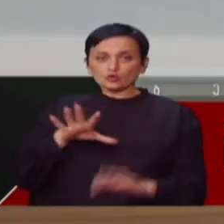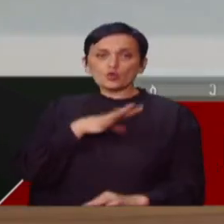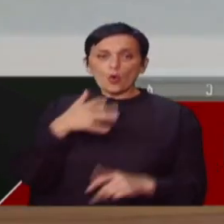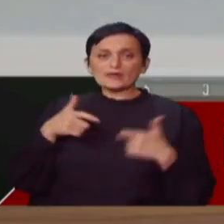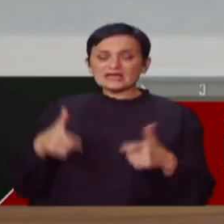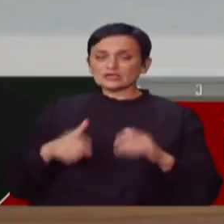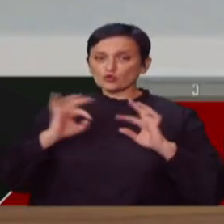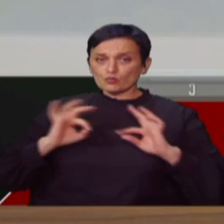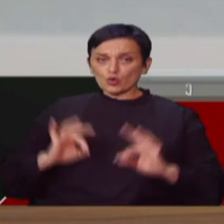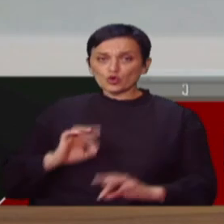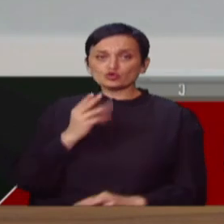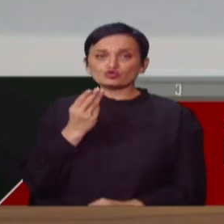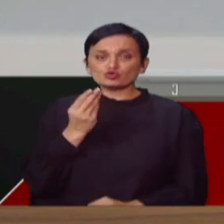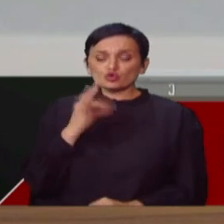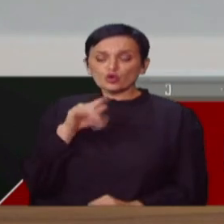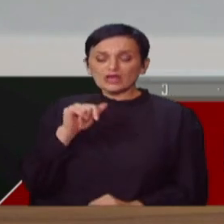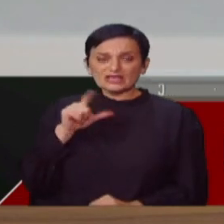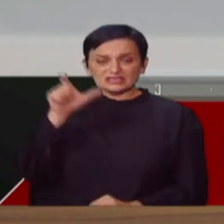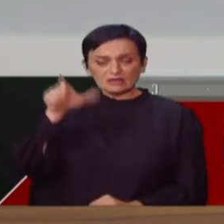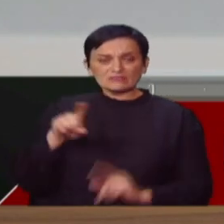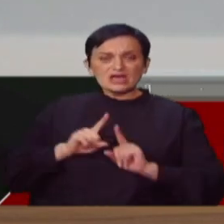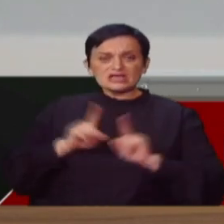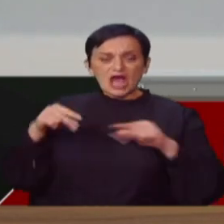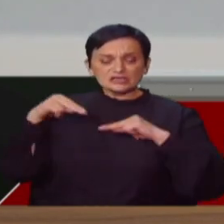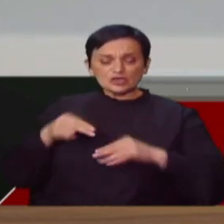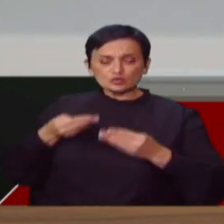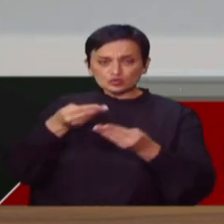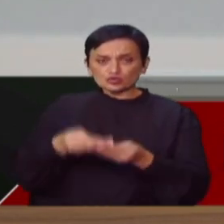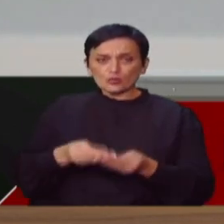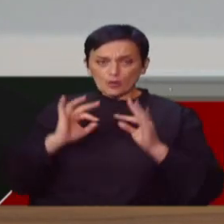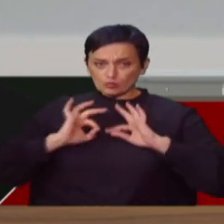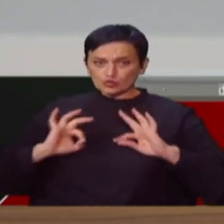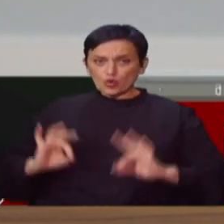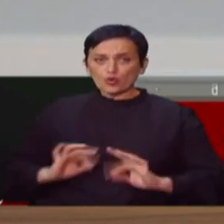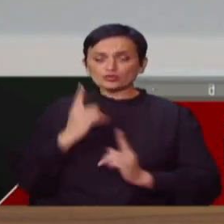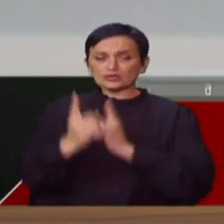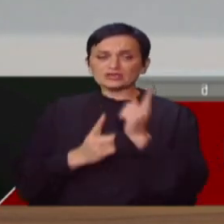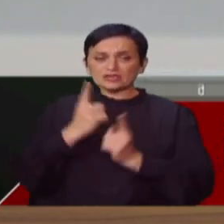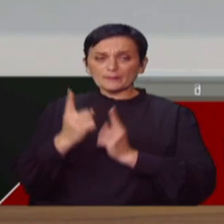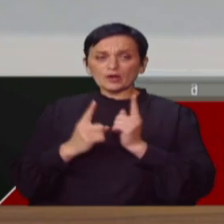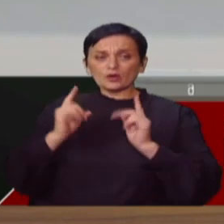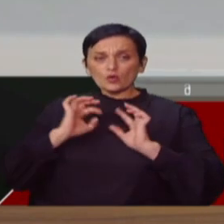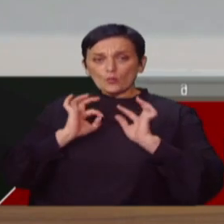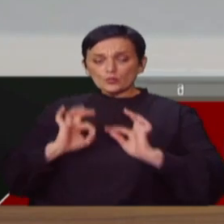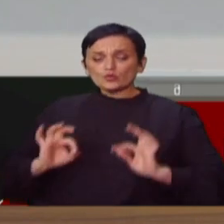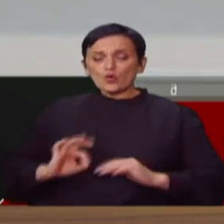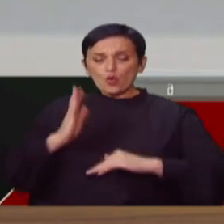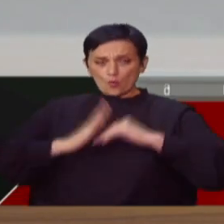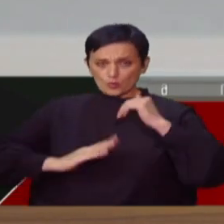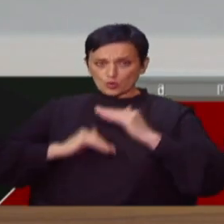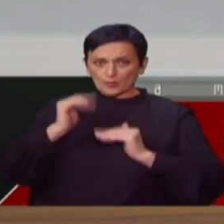გენერალურ პროკურორს ირაკლი შოთაძეს, რომელმაც განსაკუთრებული წვლილი შეიტანა პროკურატურის რეფორმირებაში და პროკურორის